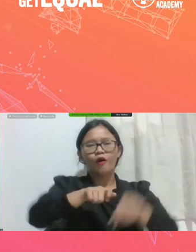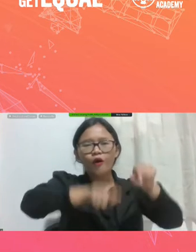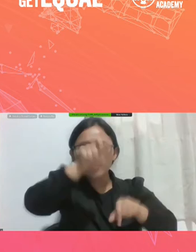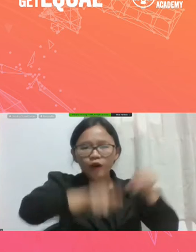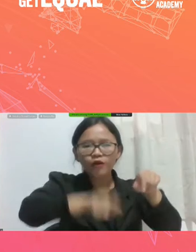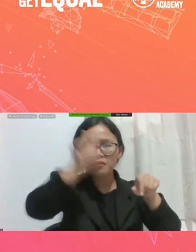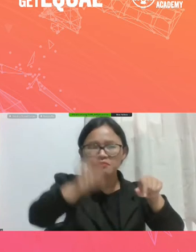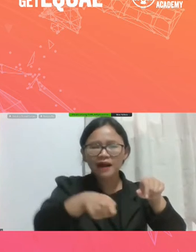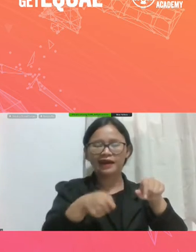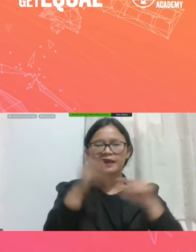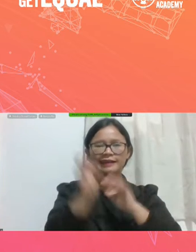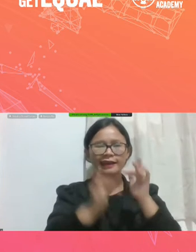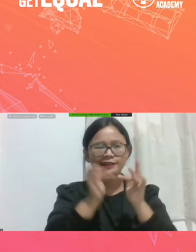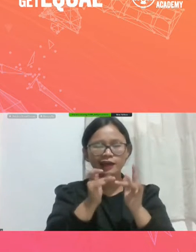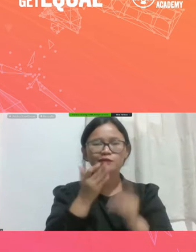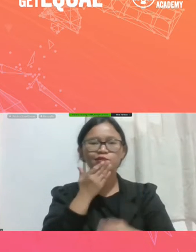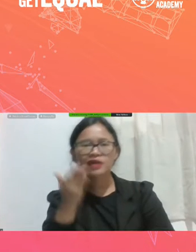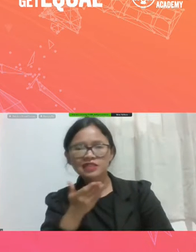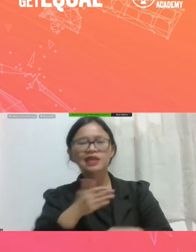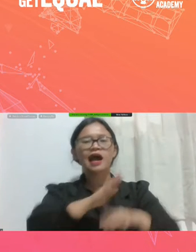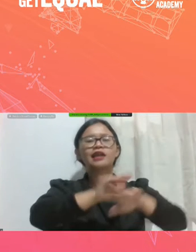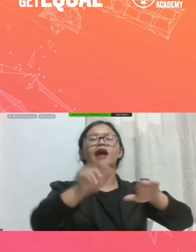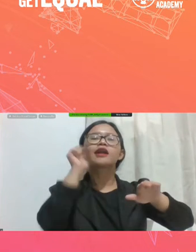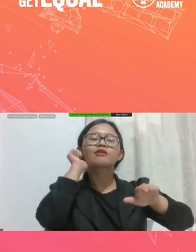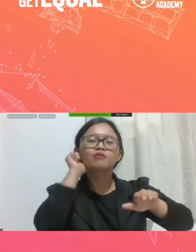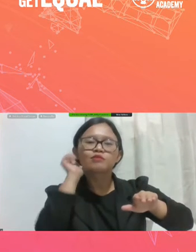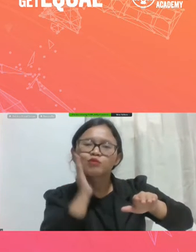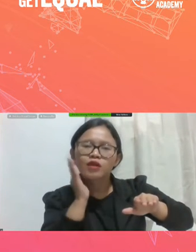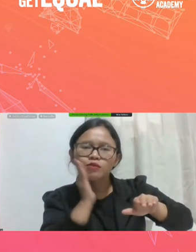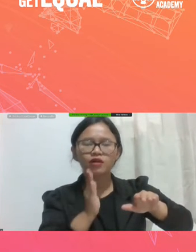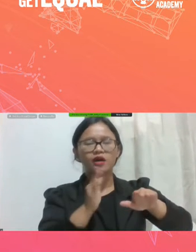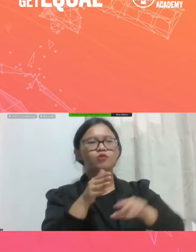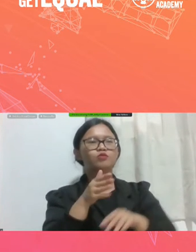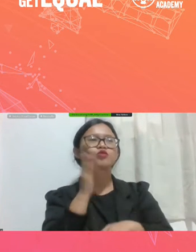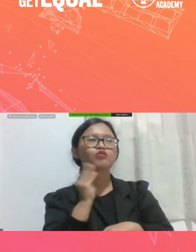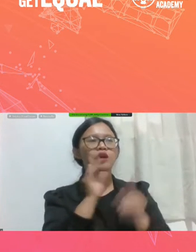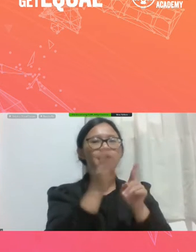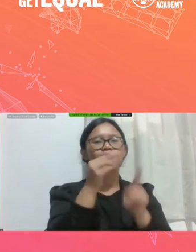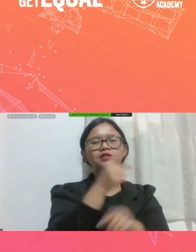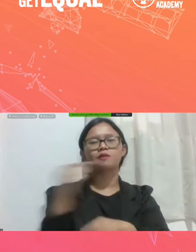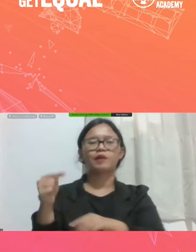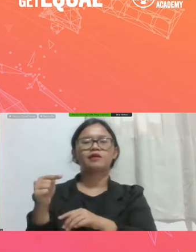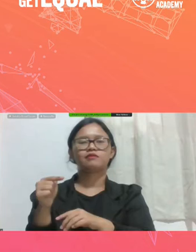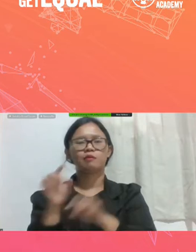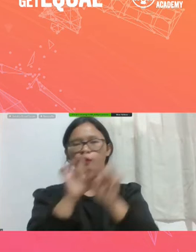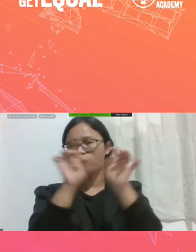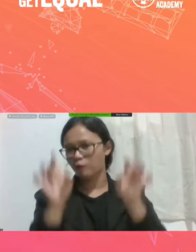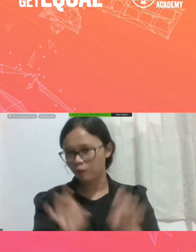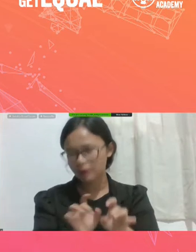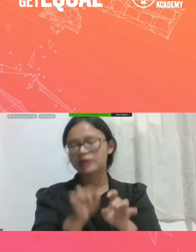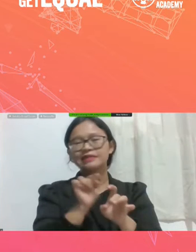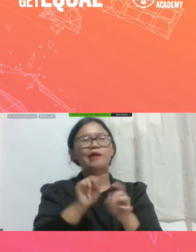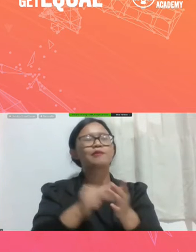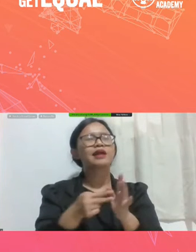internet mayoritas adalah kaum muda usia 15 sampai 19 tahun. Sehingga kaum muda apalagi perempuan ini menjadi sangat rentan